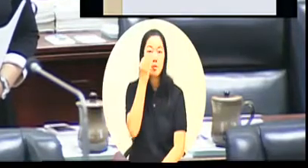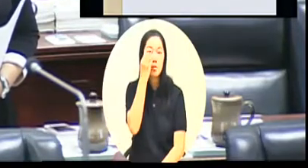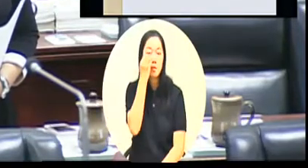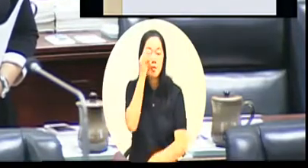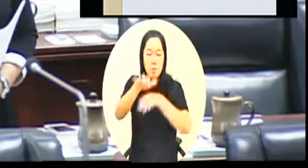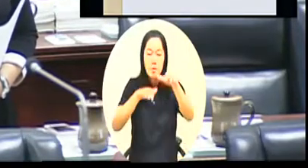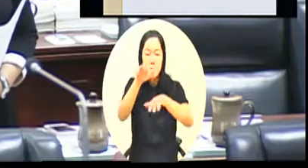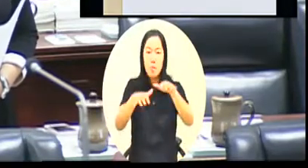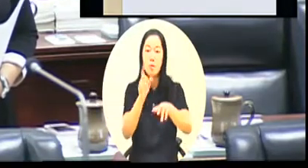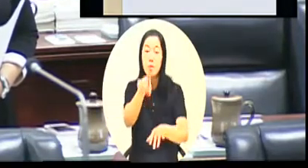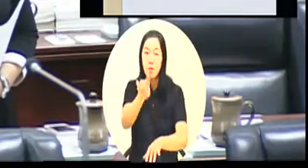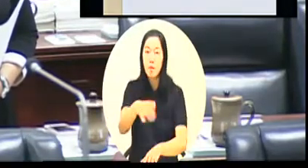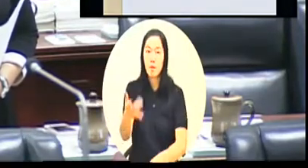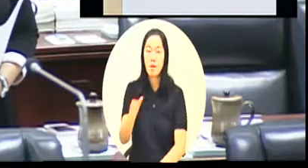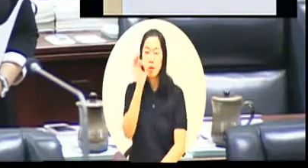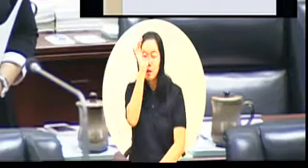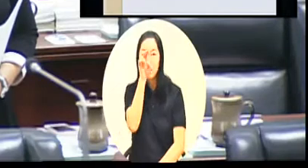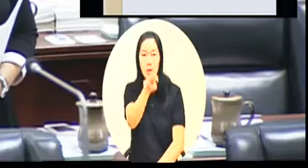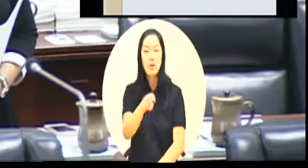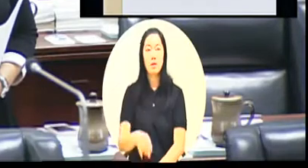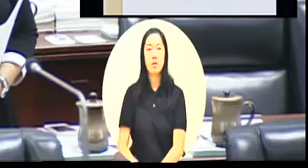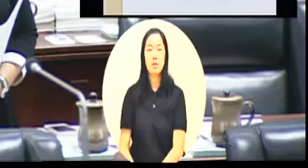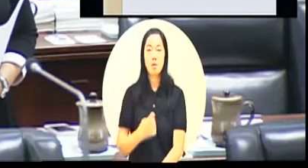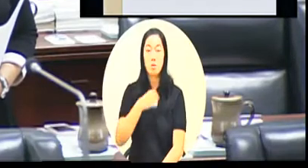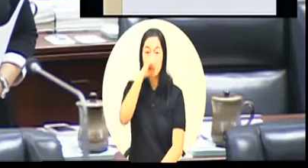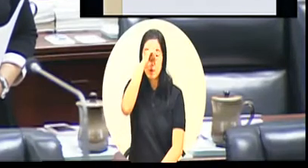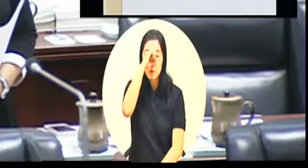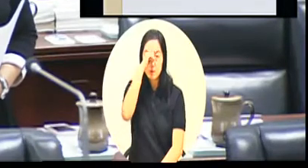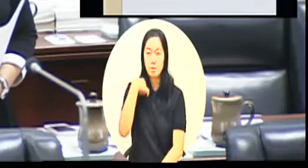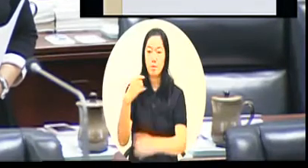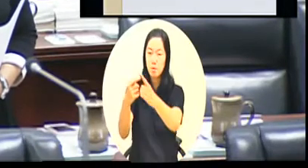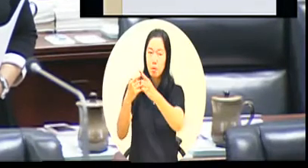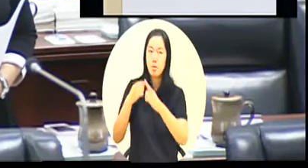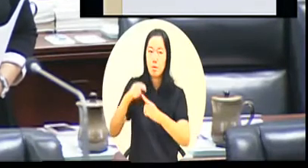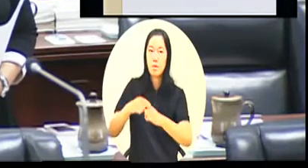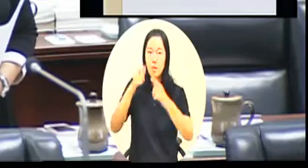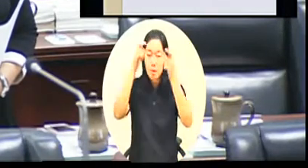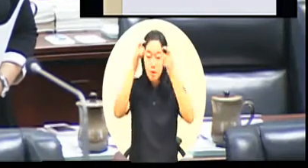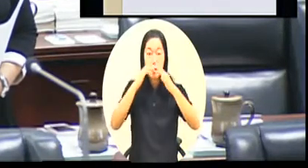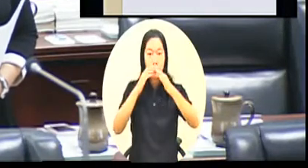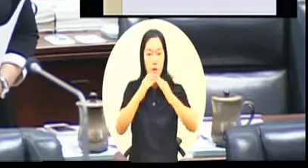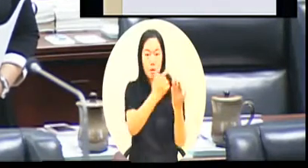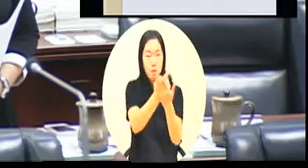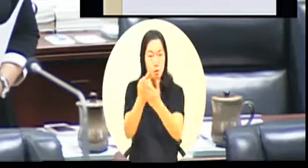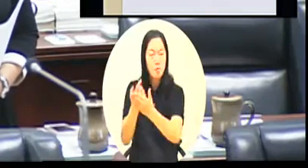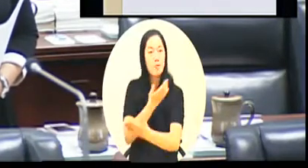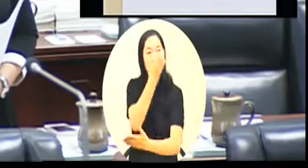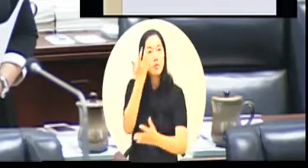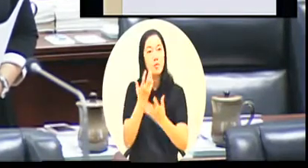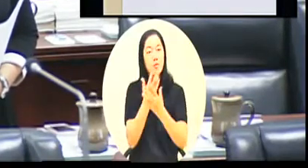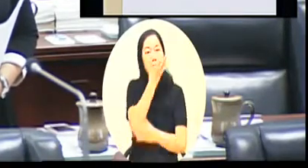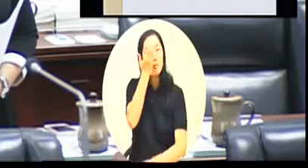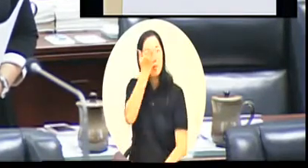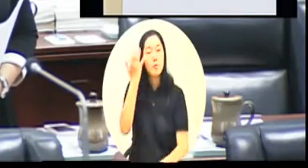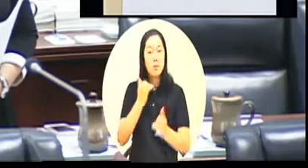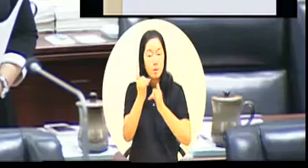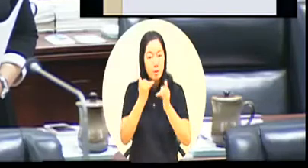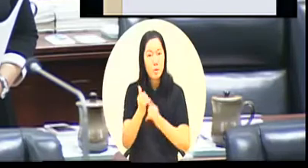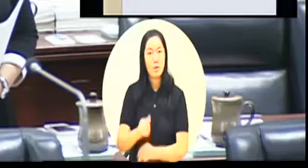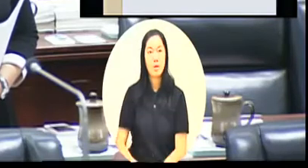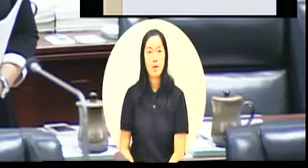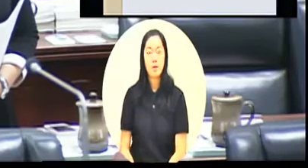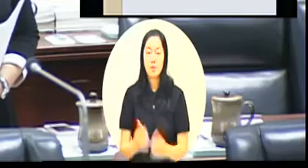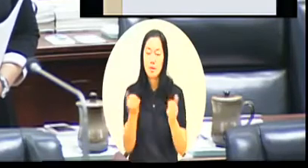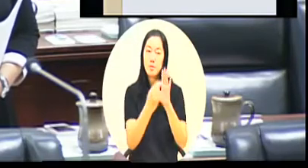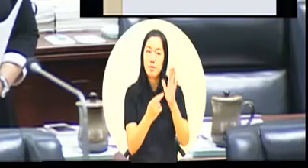去又看得到的地方。因为我很希望来到我们高雄市的每一位 游客，不管是不管是